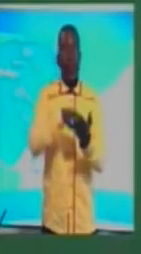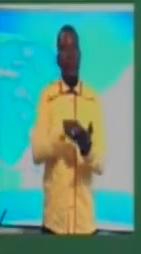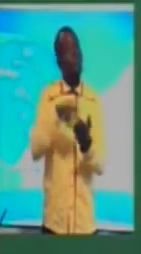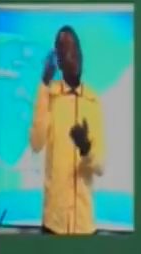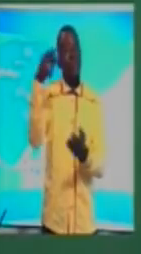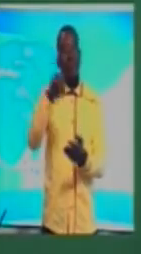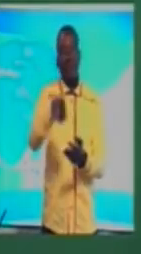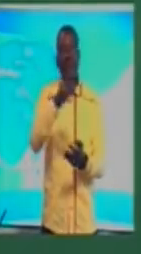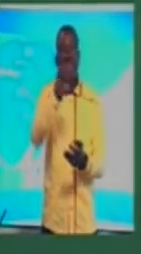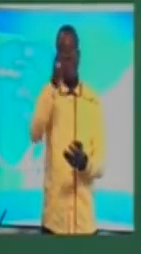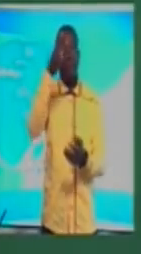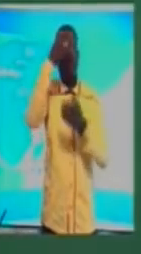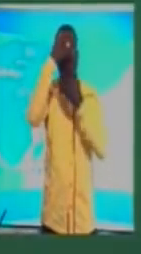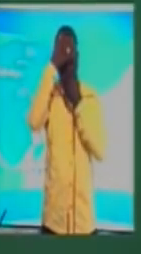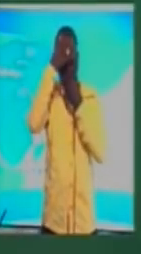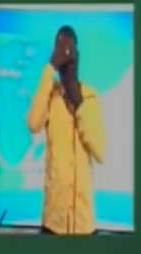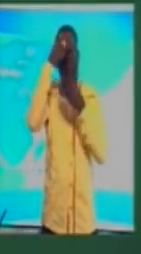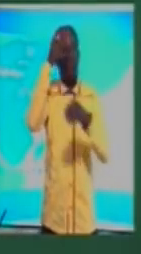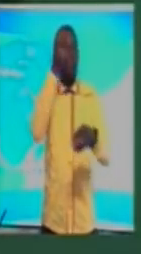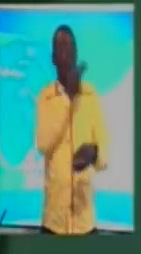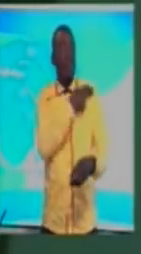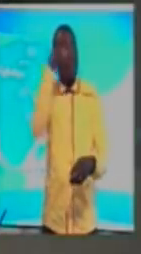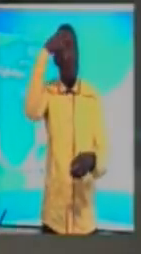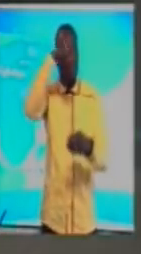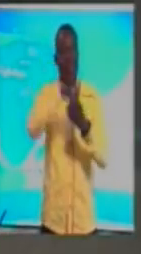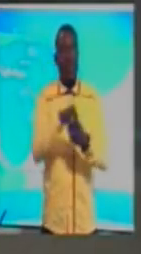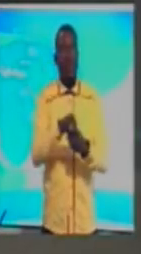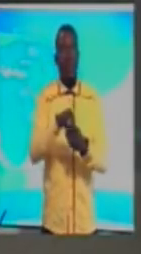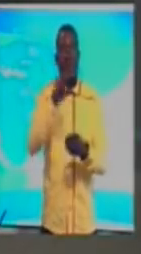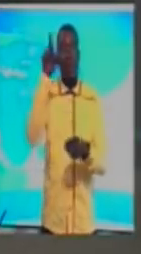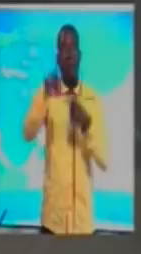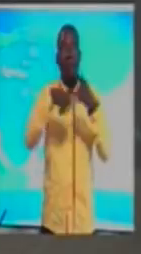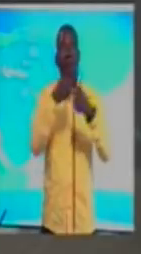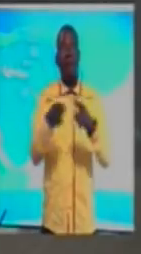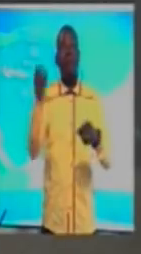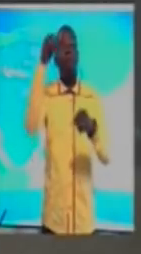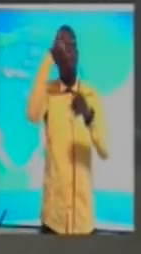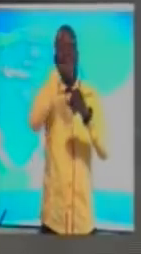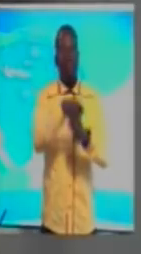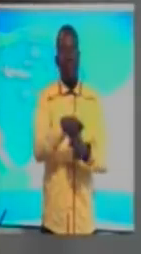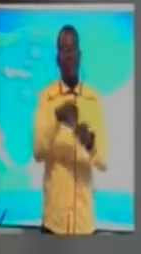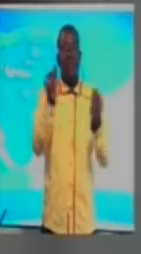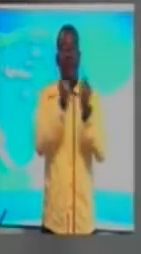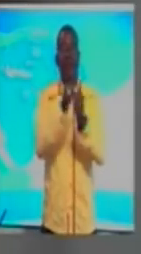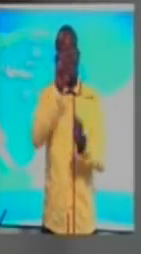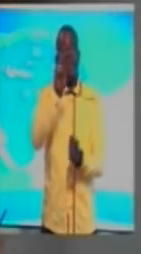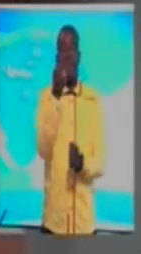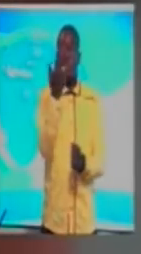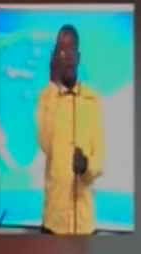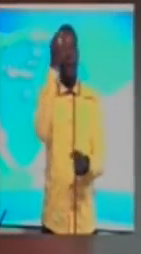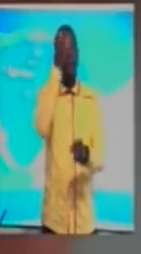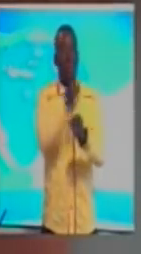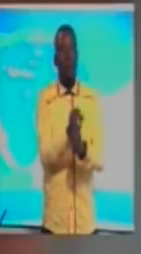occidentaux. Daniel s'est fait appeler Abou Lias al-Swisri quand il a rejoint l'État islamique. À 25 ans, le